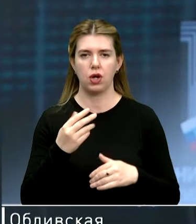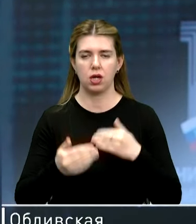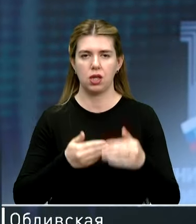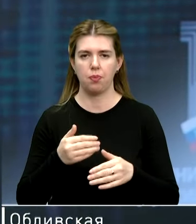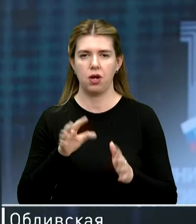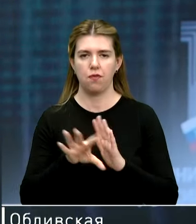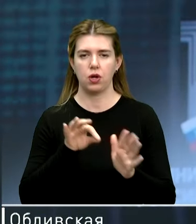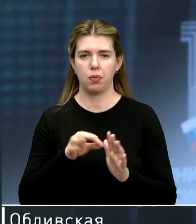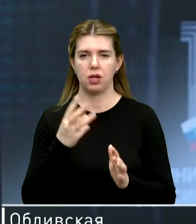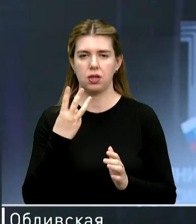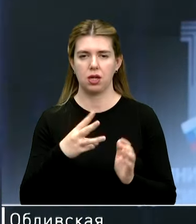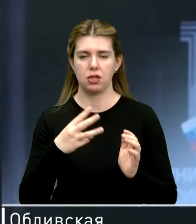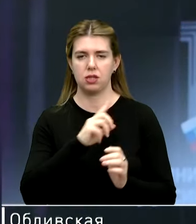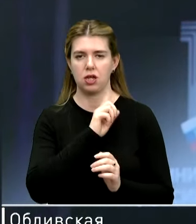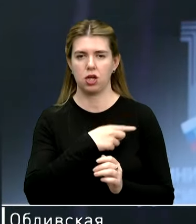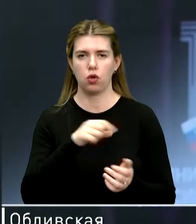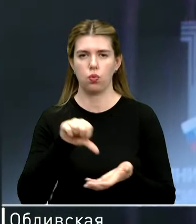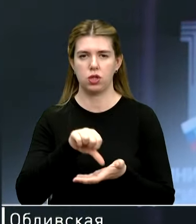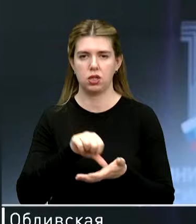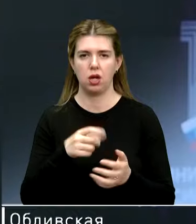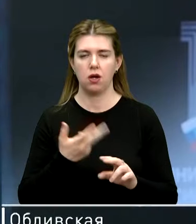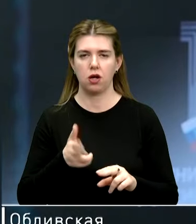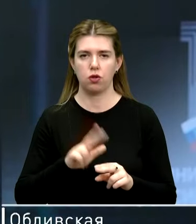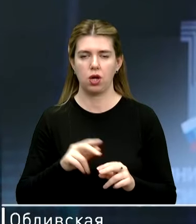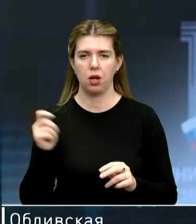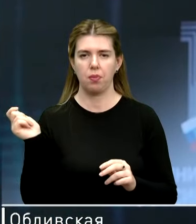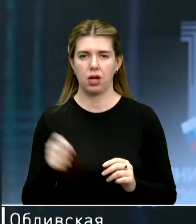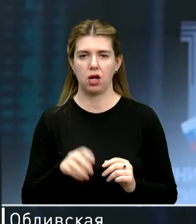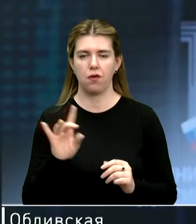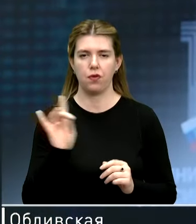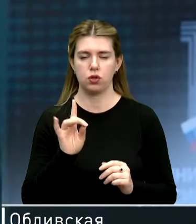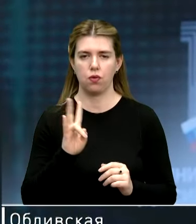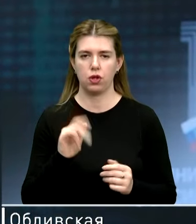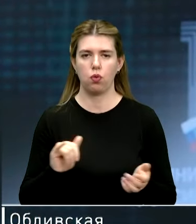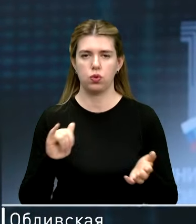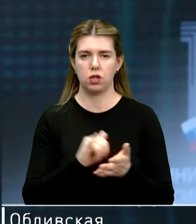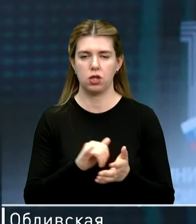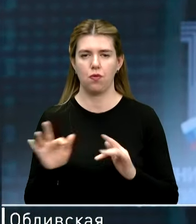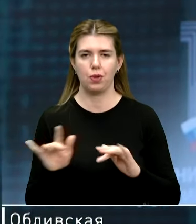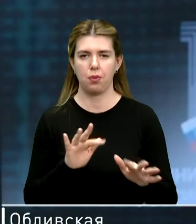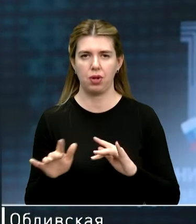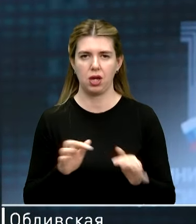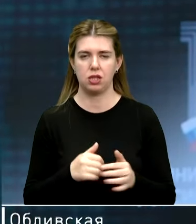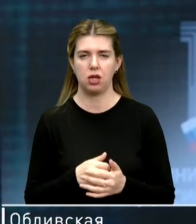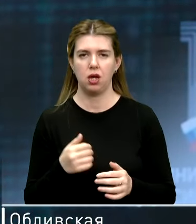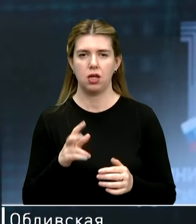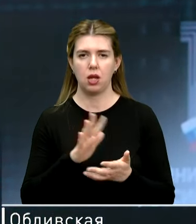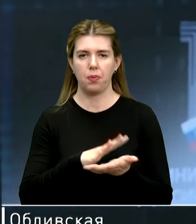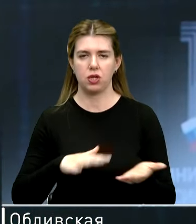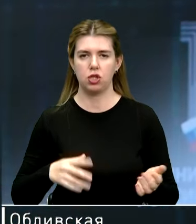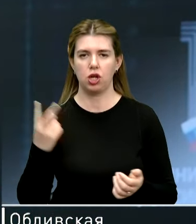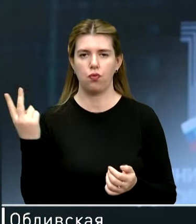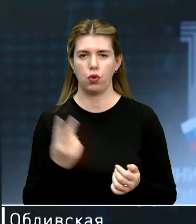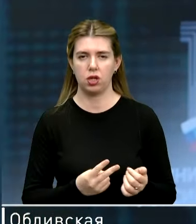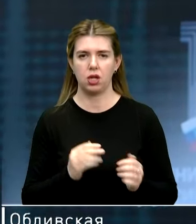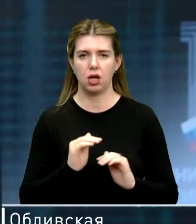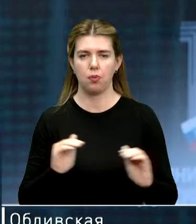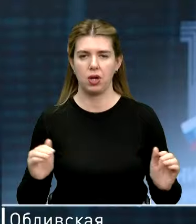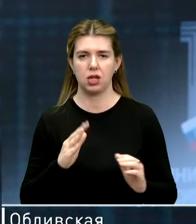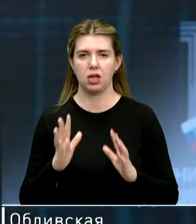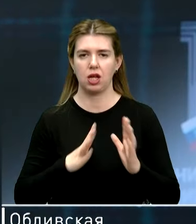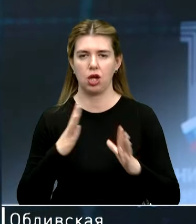мы отобрали 30 сильнейших участников, которые и приехали в Ростов на установочное мероприятие. На протяжении 2 недель